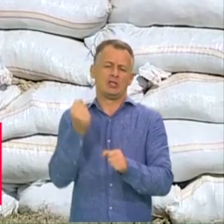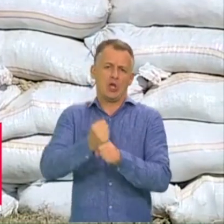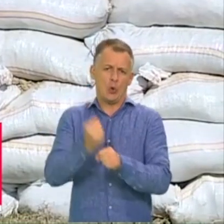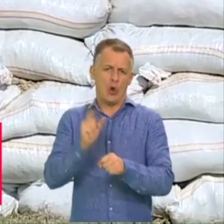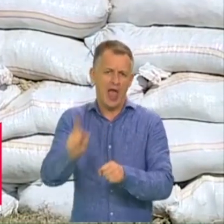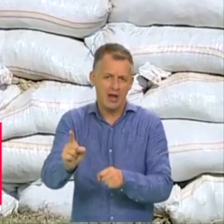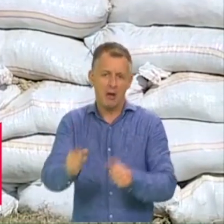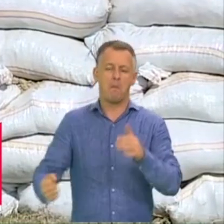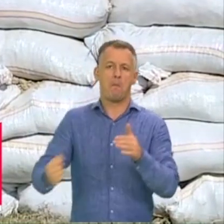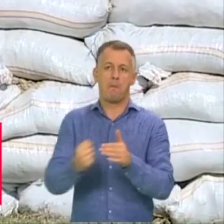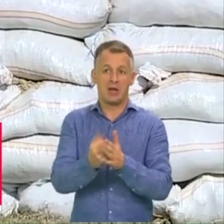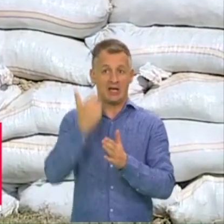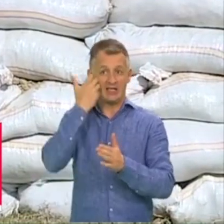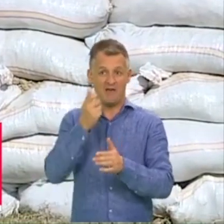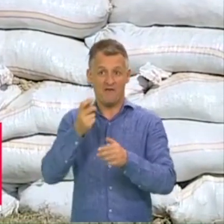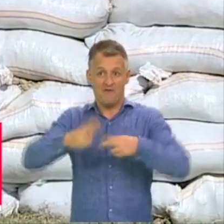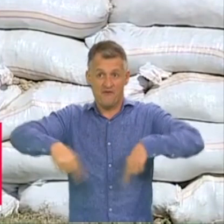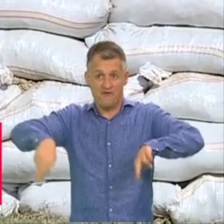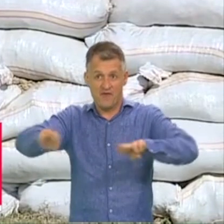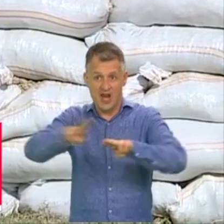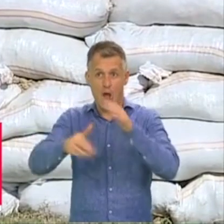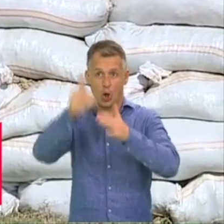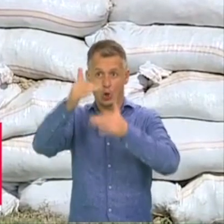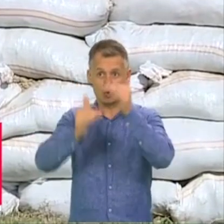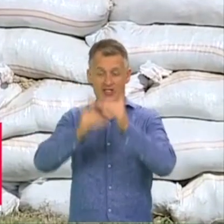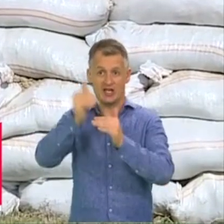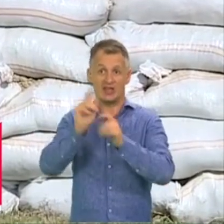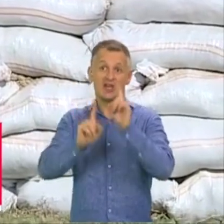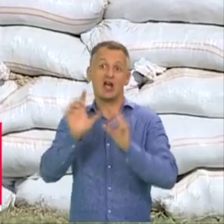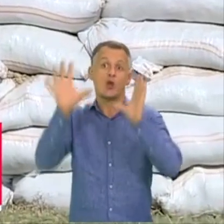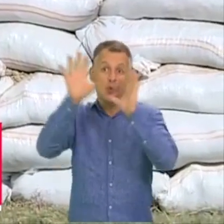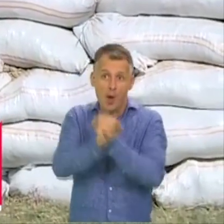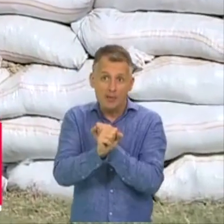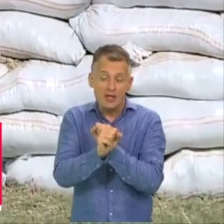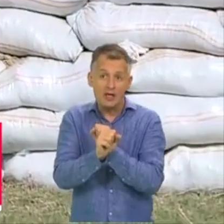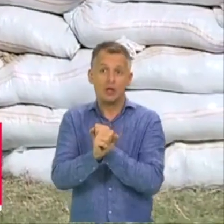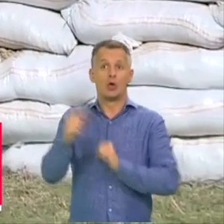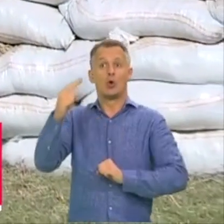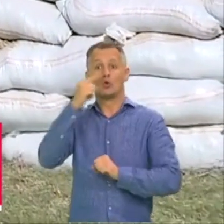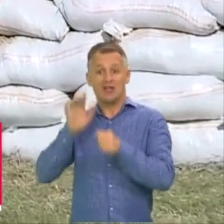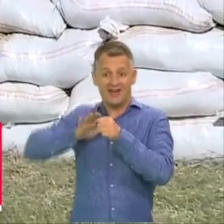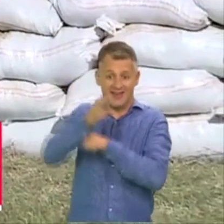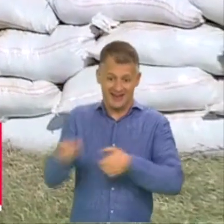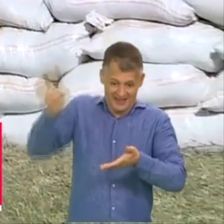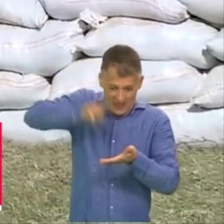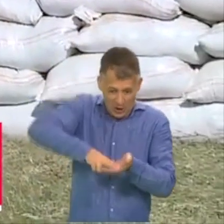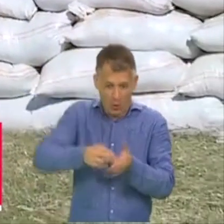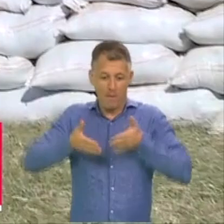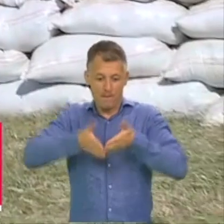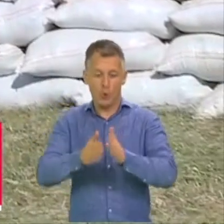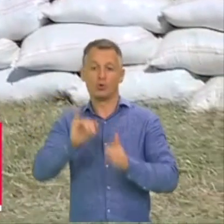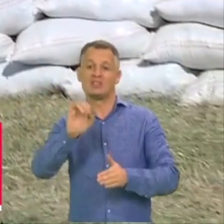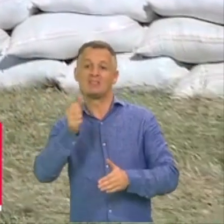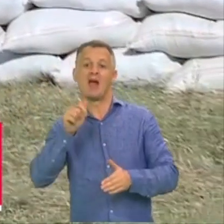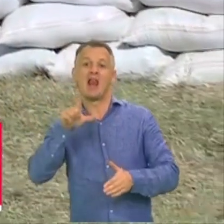iar până atunci, până vor fi finalizate, în cazul în care la noapte, spre exemplu, rușii vor ataca din nou portul Ismail, aflat la